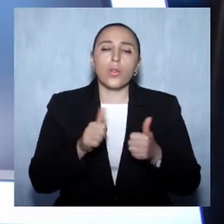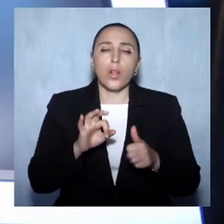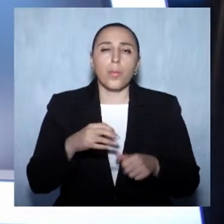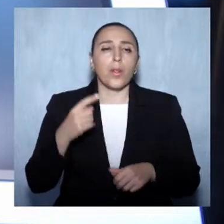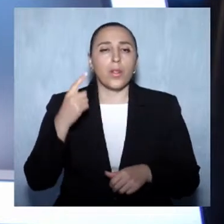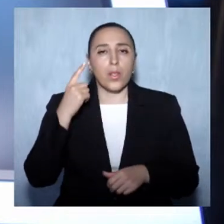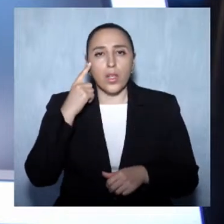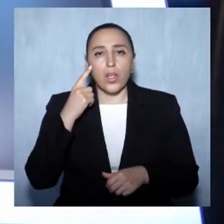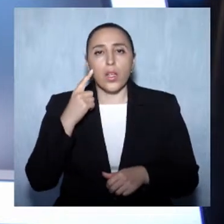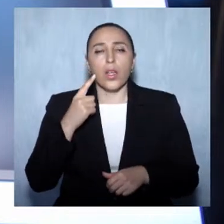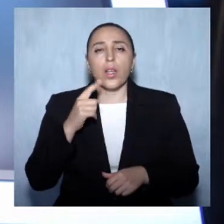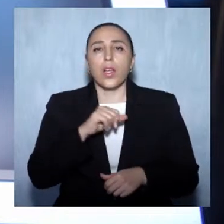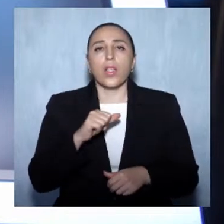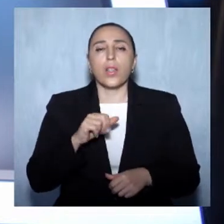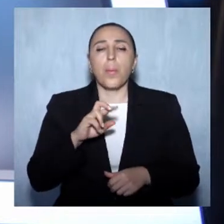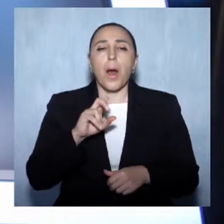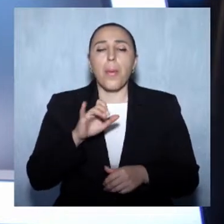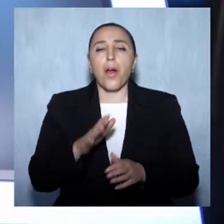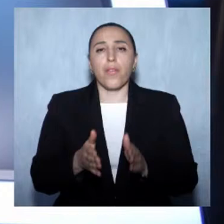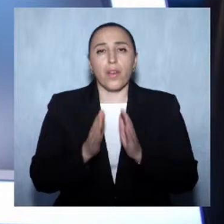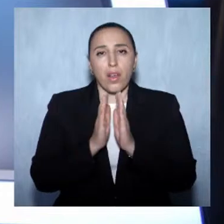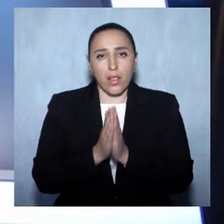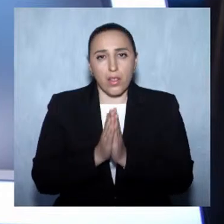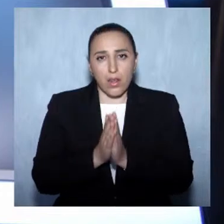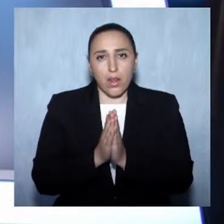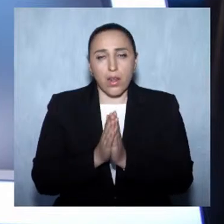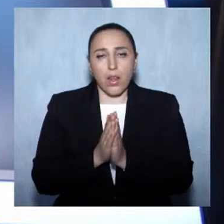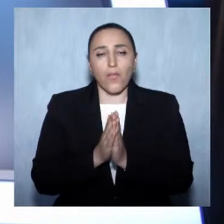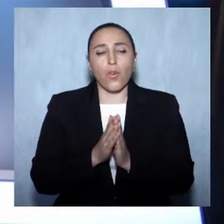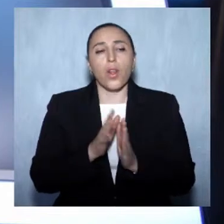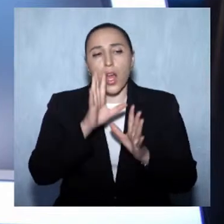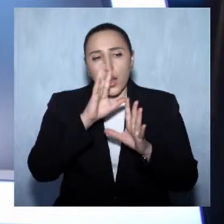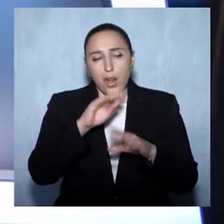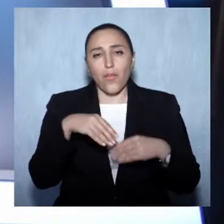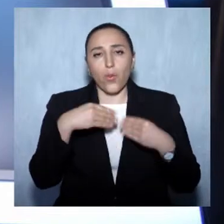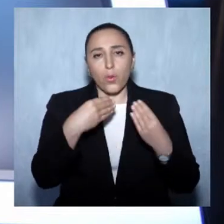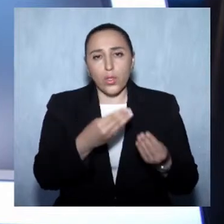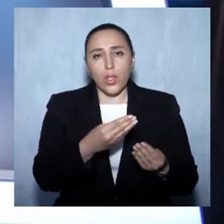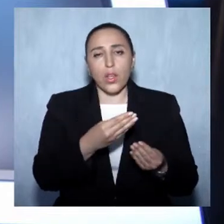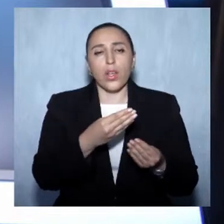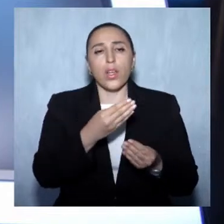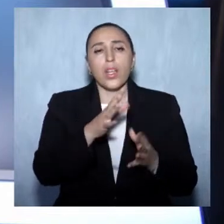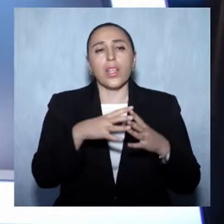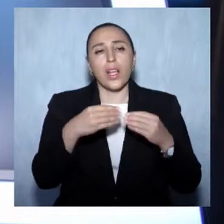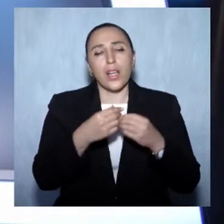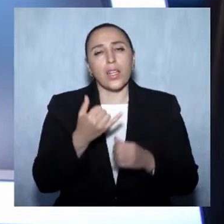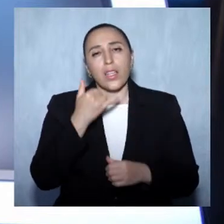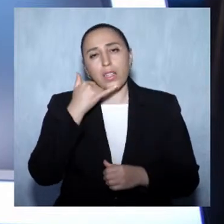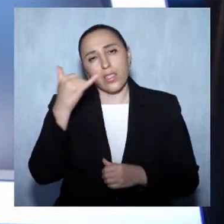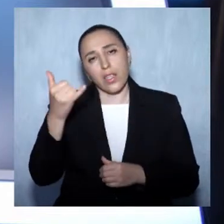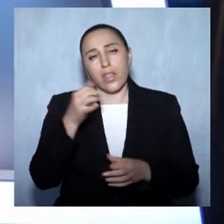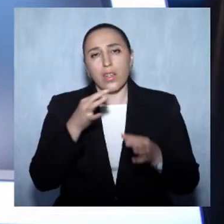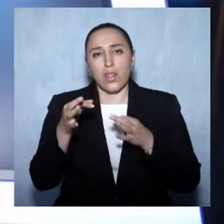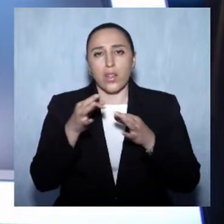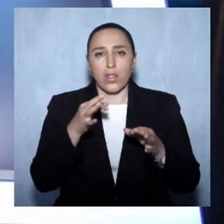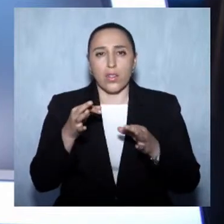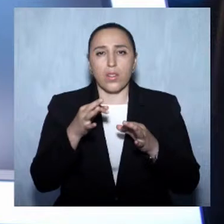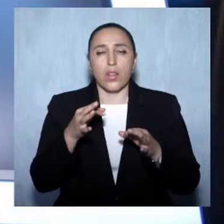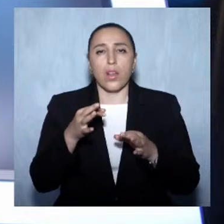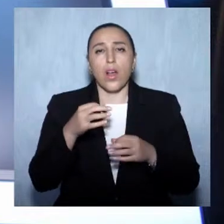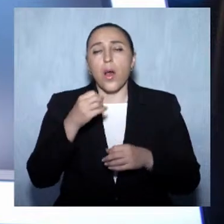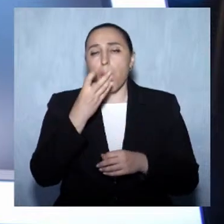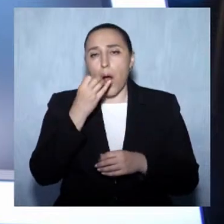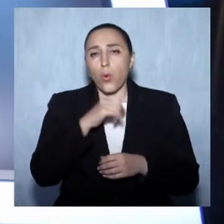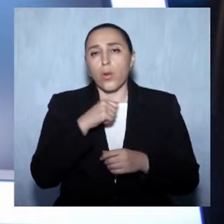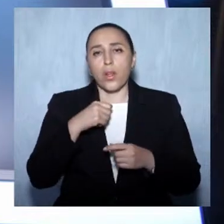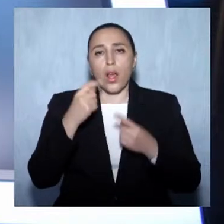Ըստ Արմենպրեսի, Բաբայևի խնդրանքով նրան հնարավորություն կընձեռվի կապ հաստատել ընտանիքի հետ։ Բաքուն հաղորդել է, որ